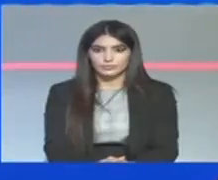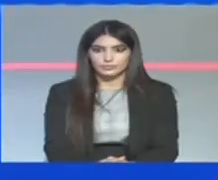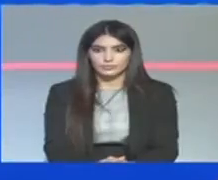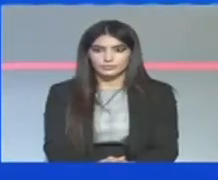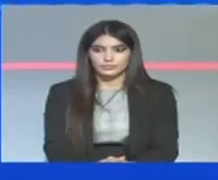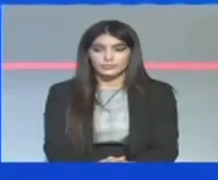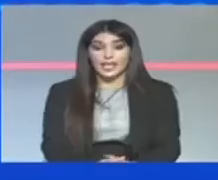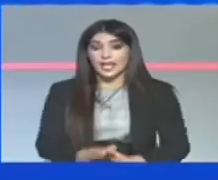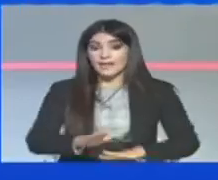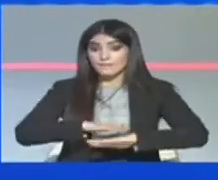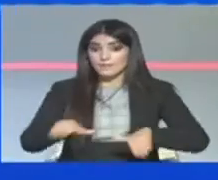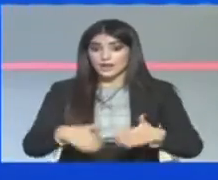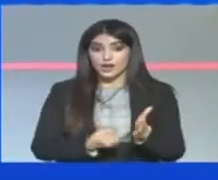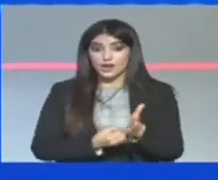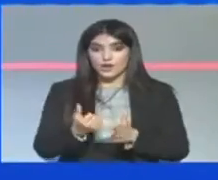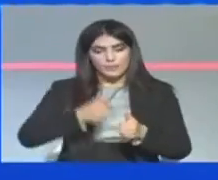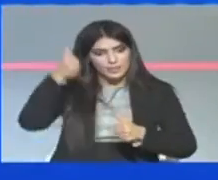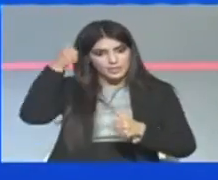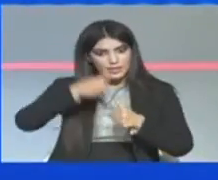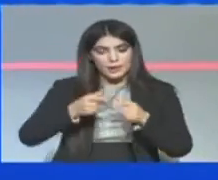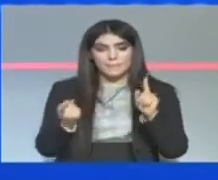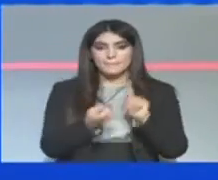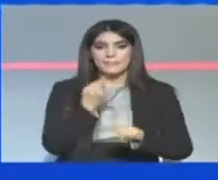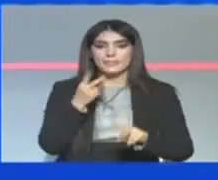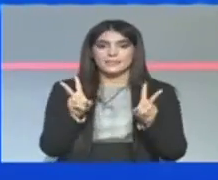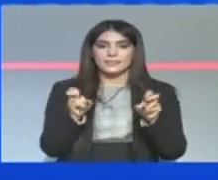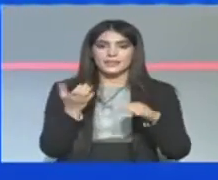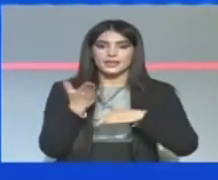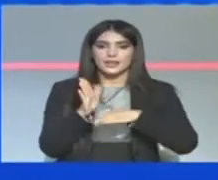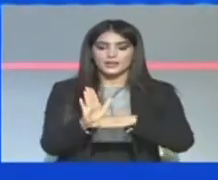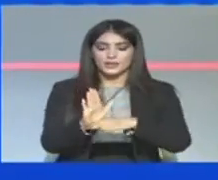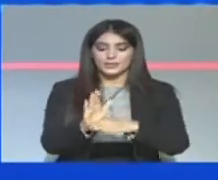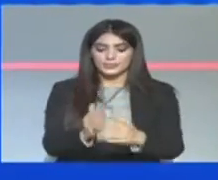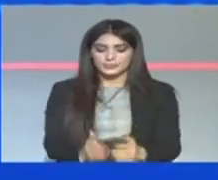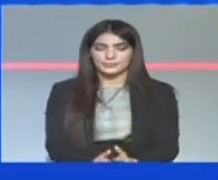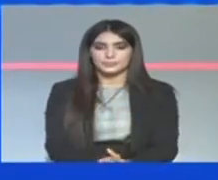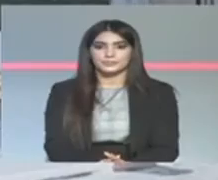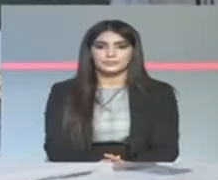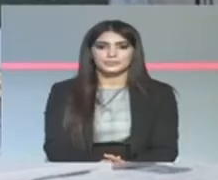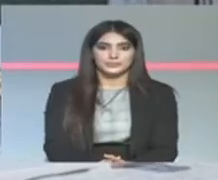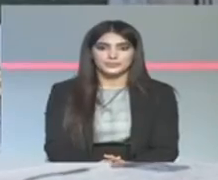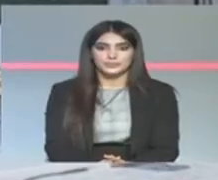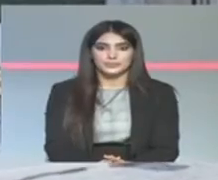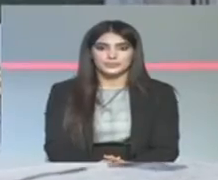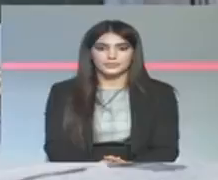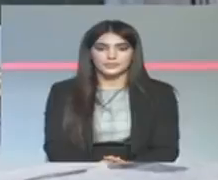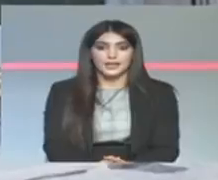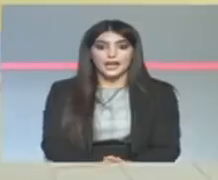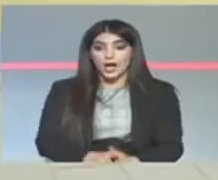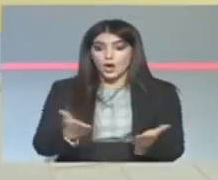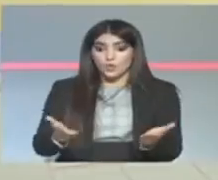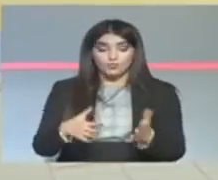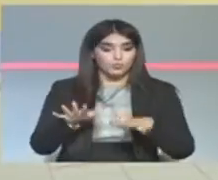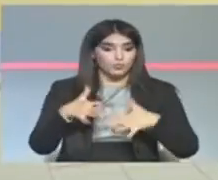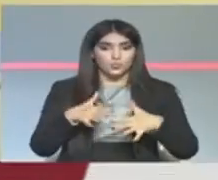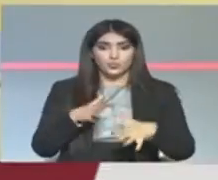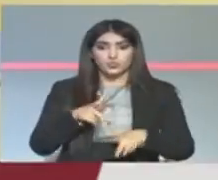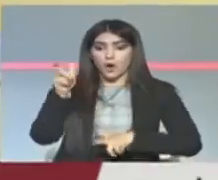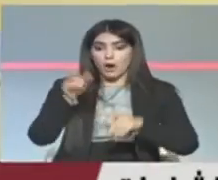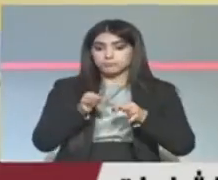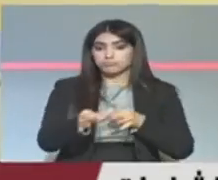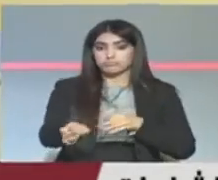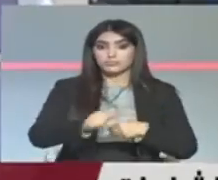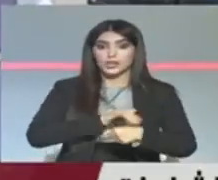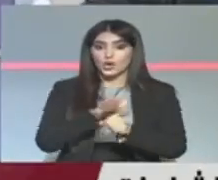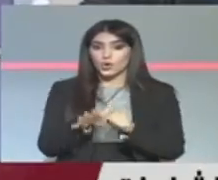يتم نشره مشاهدينا وهذا تذكير بابرز عناوينها وسط تخوفات من العدوى